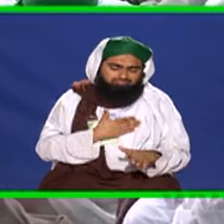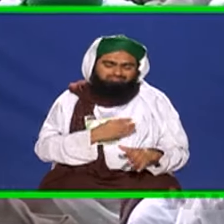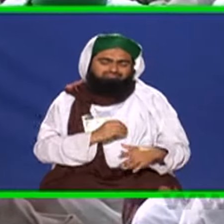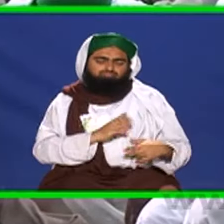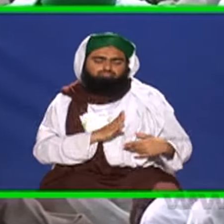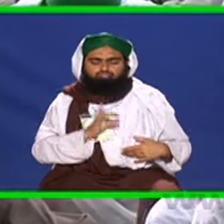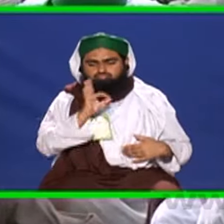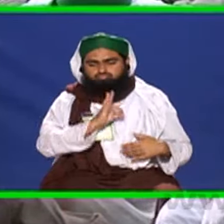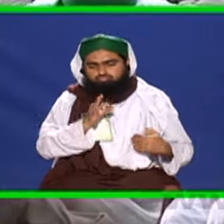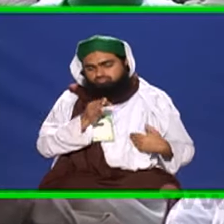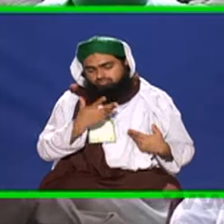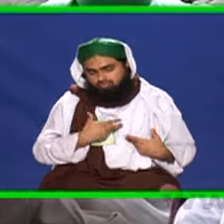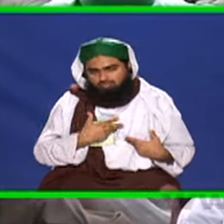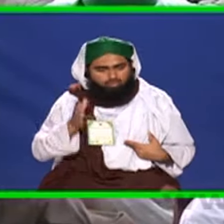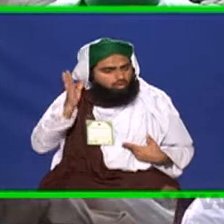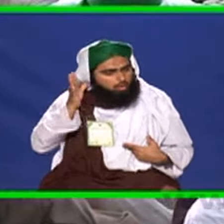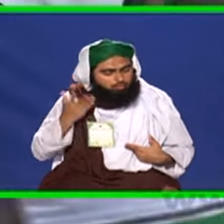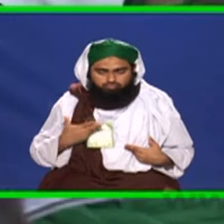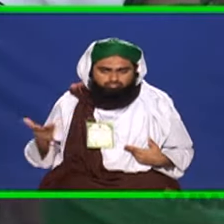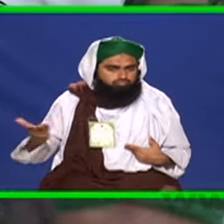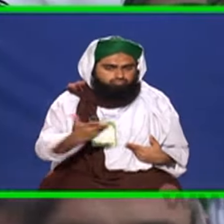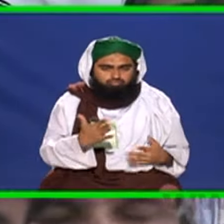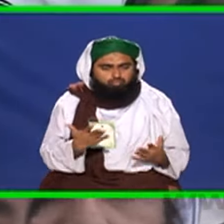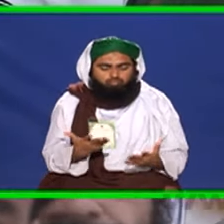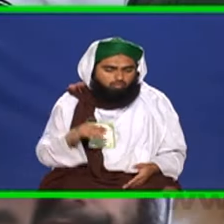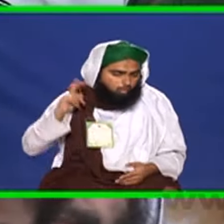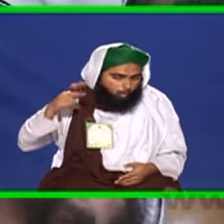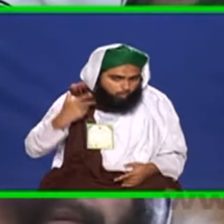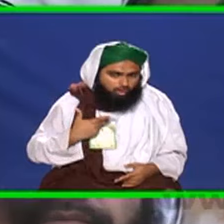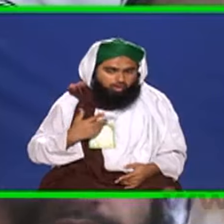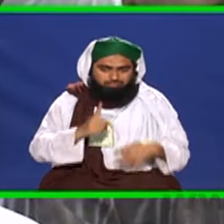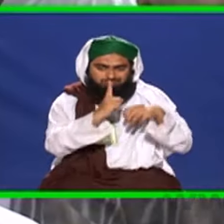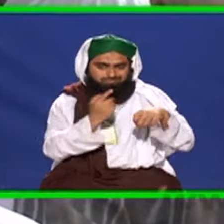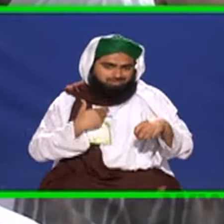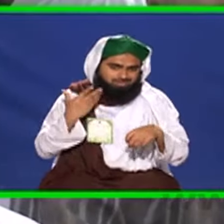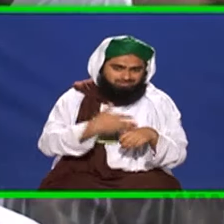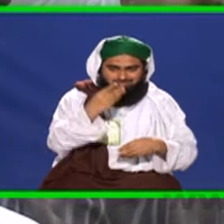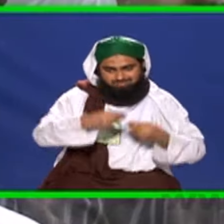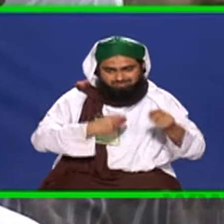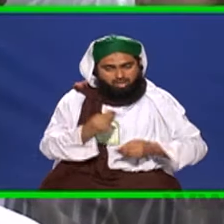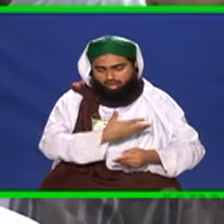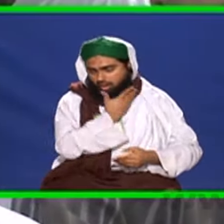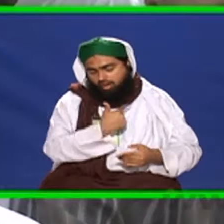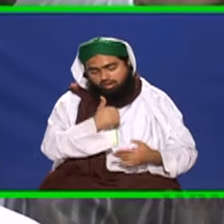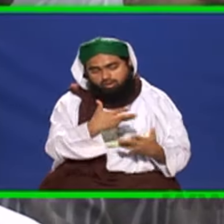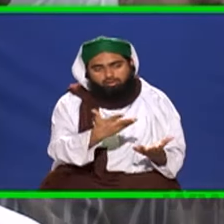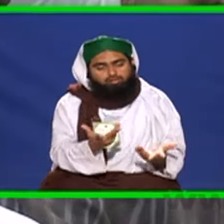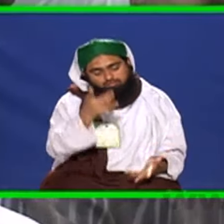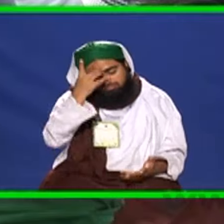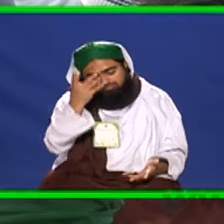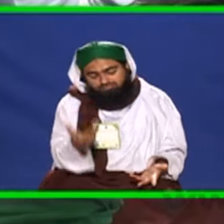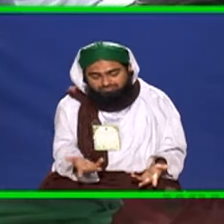جاتی اور غلام ایسے کہ مدینے میں بکنے جا رہے ہیں, تو ایسی بھی تو باقی نہیں. تو عمل سے اظہار اور